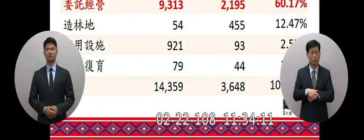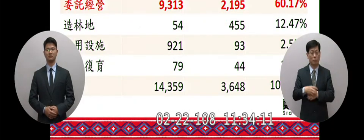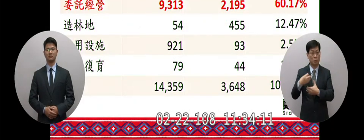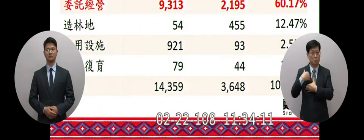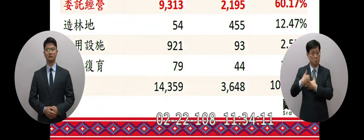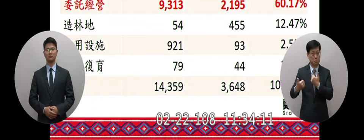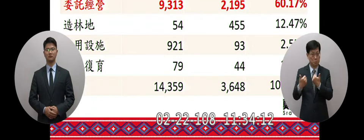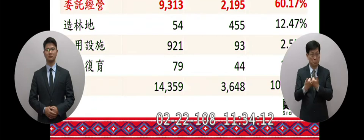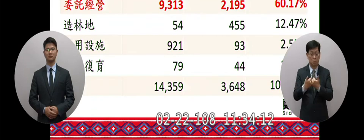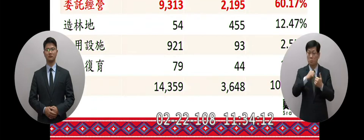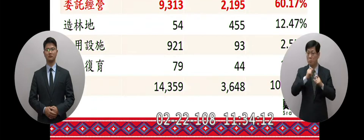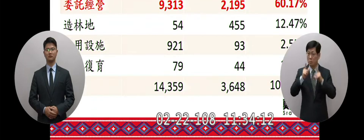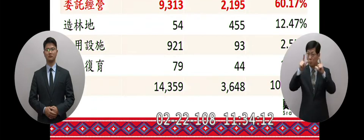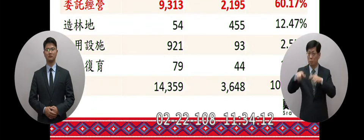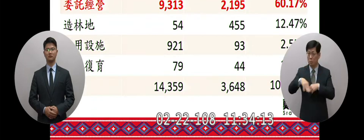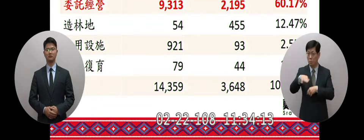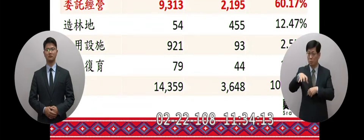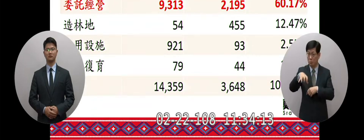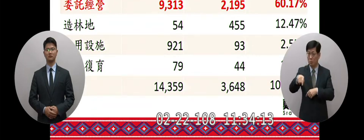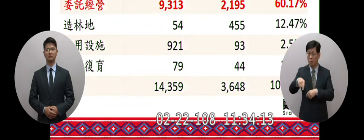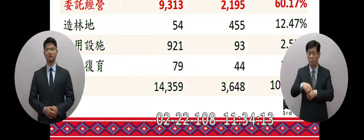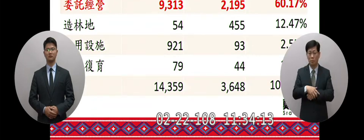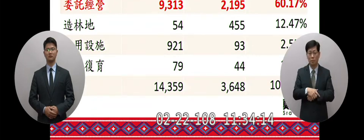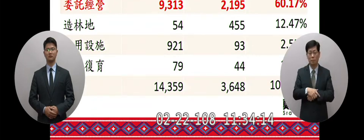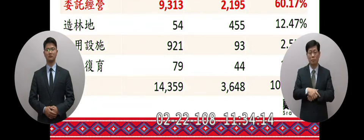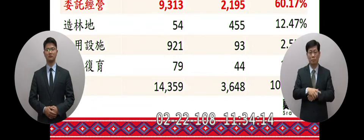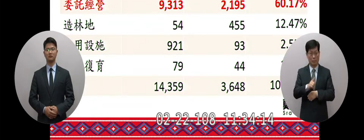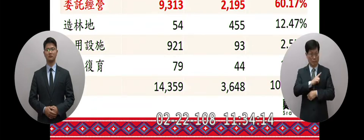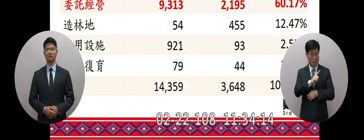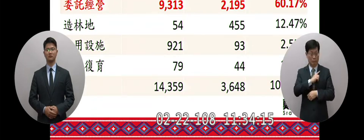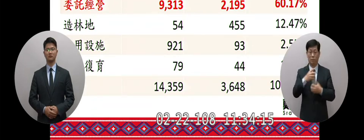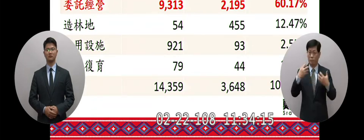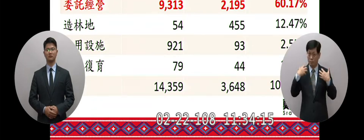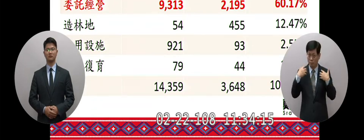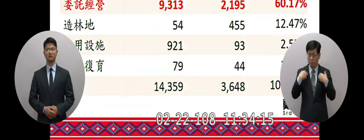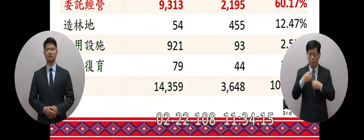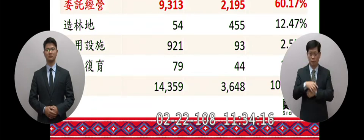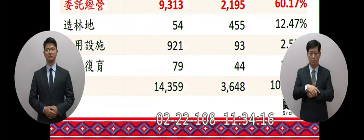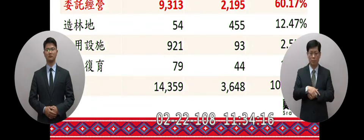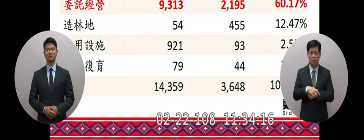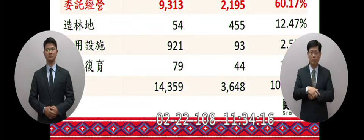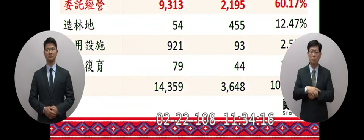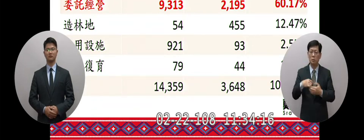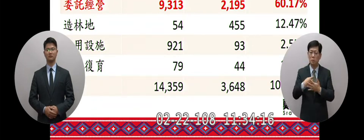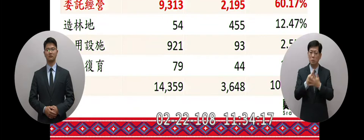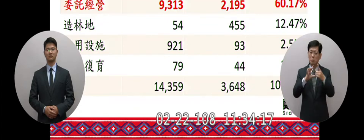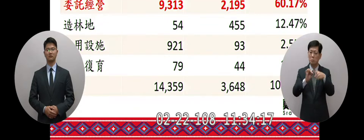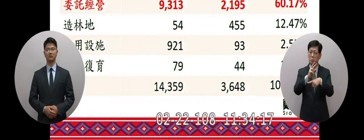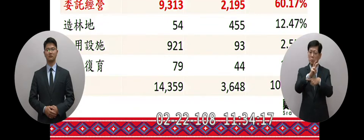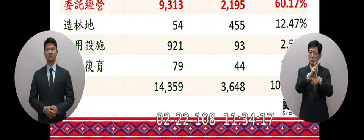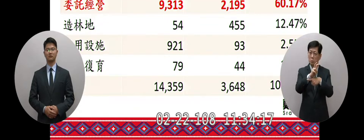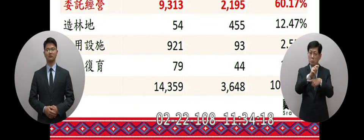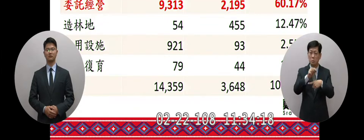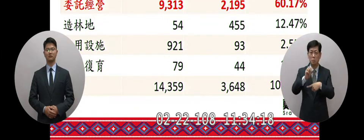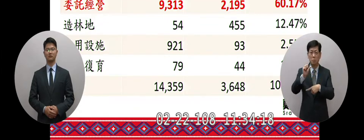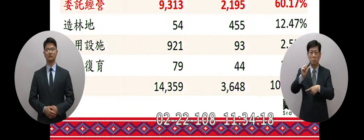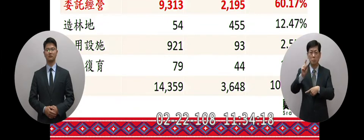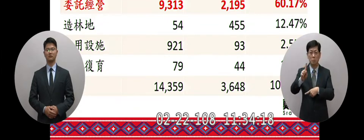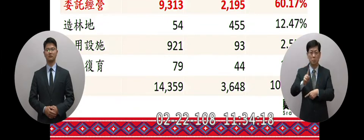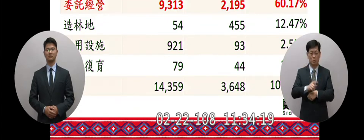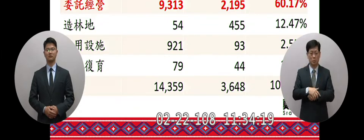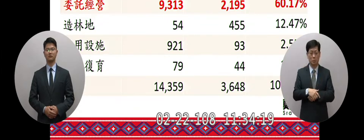会台东的农场来看，他自己经营的自营的只有